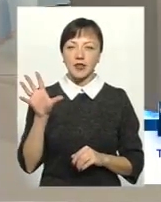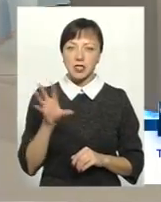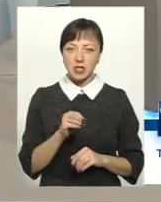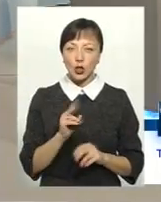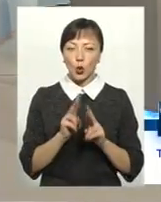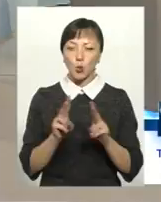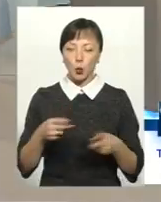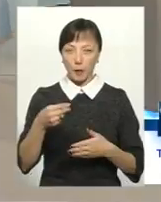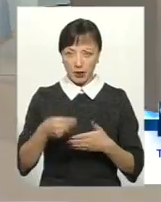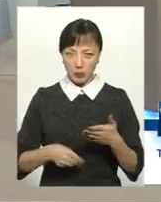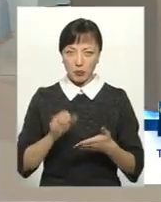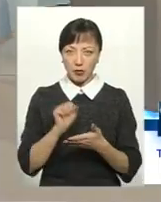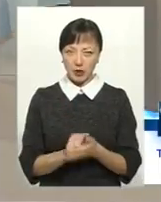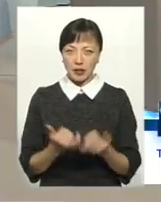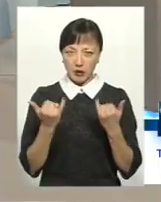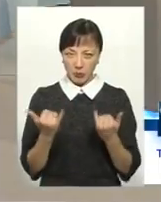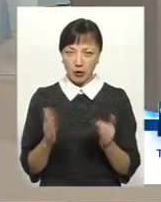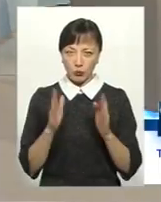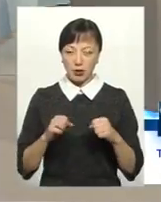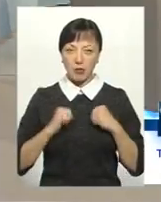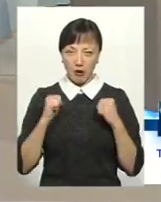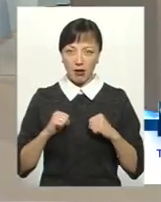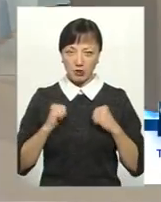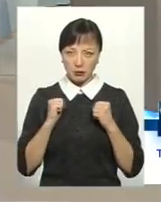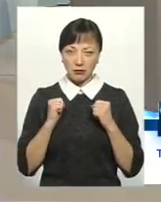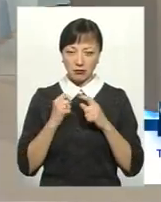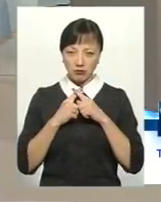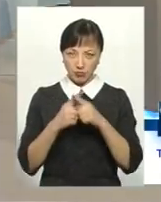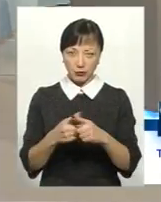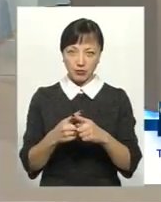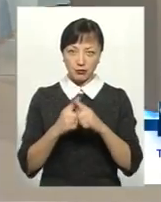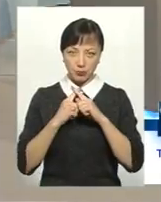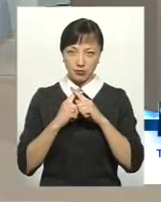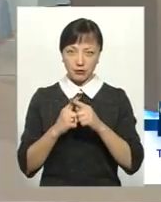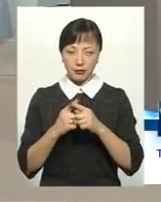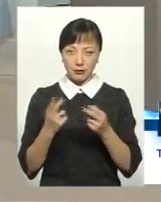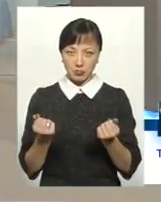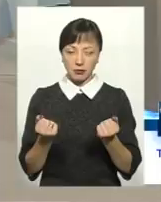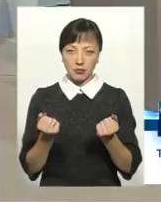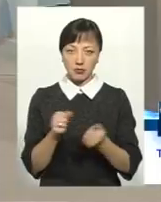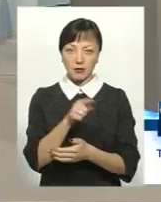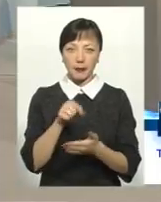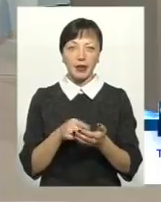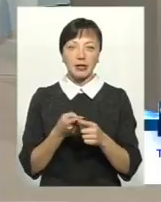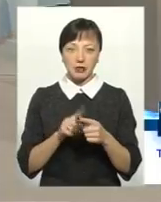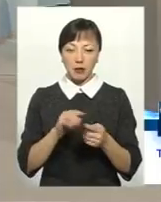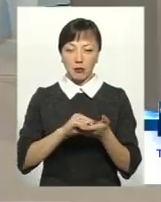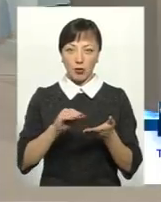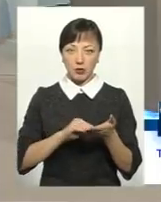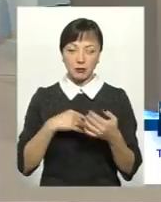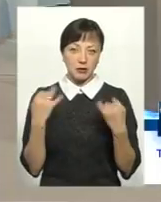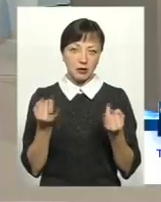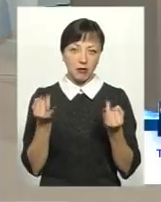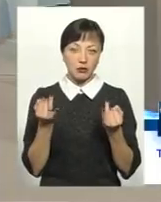всі, хто підписували меморандум, тепер будуть намагатися йти на зустріч? Так. А це ну, прописано? Ну, от мені